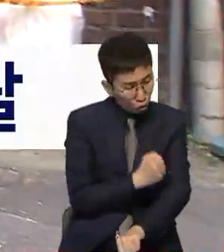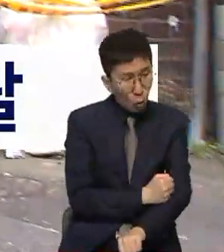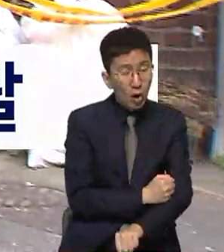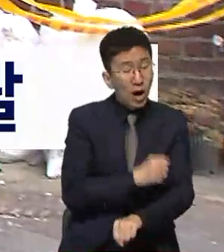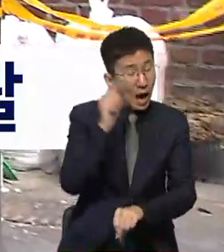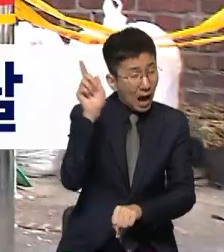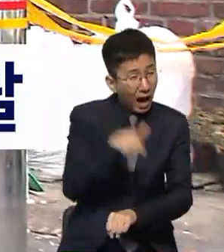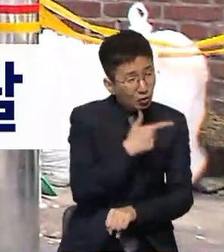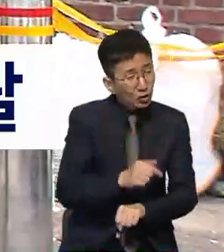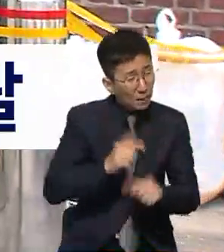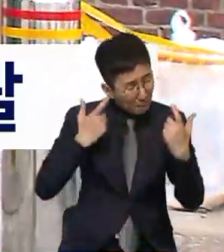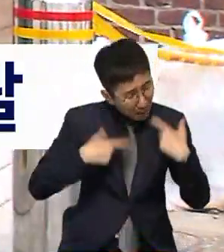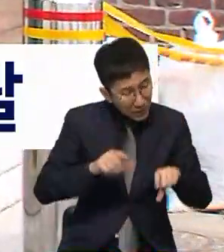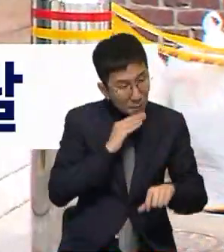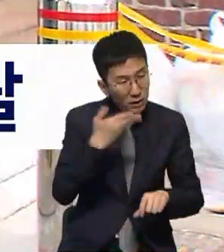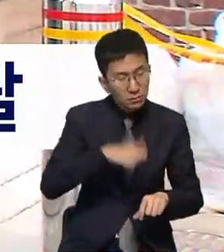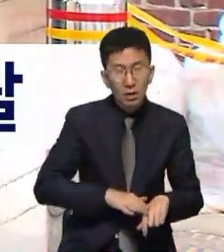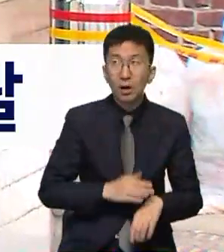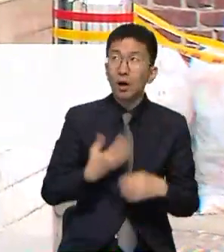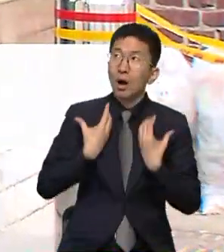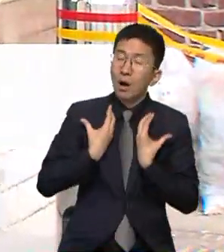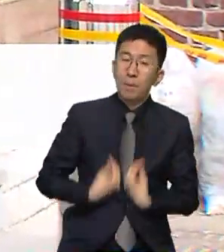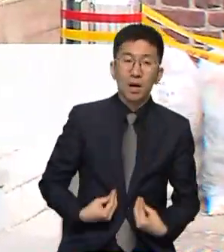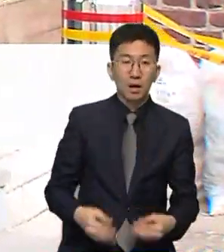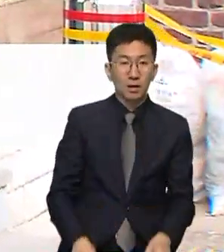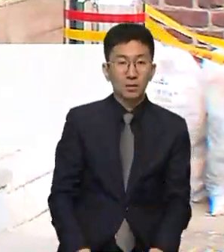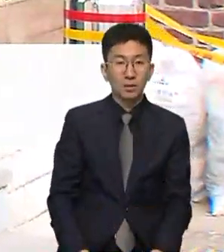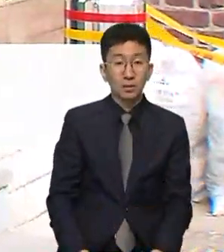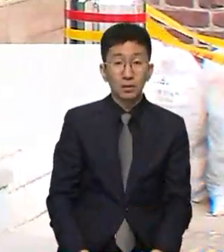허탈함을 감추지 못했습니다.